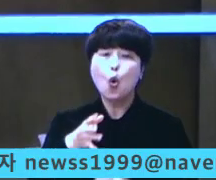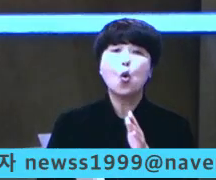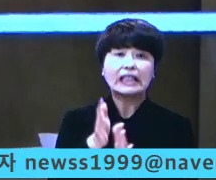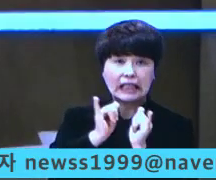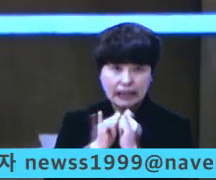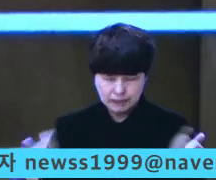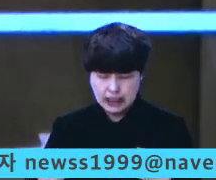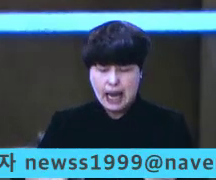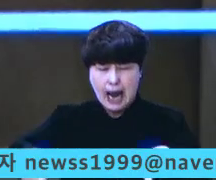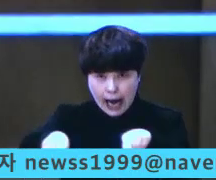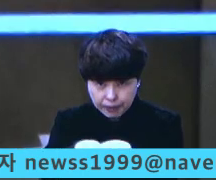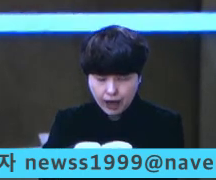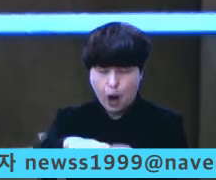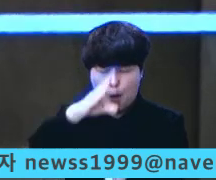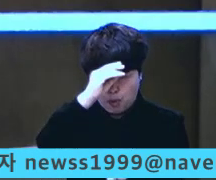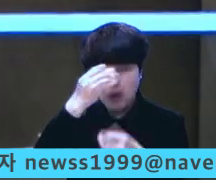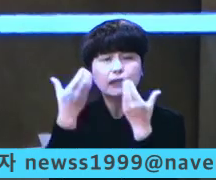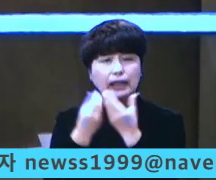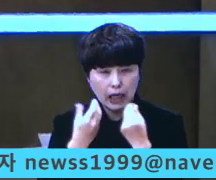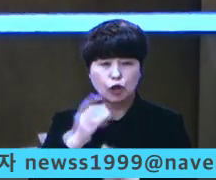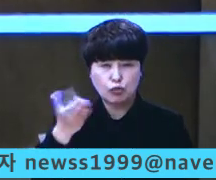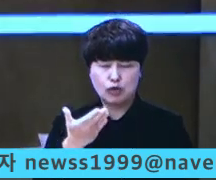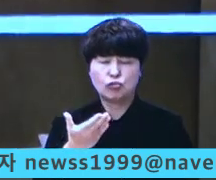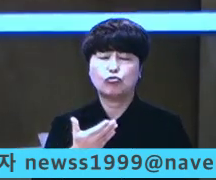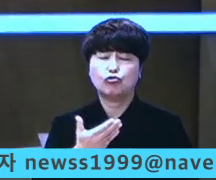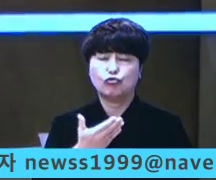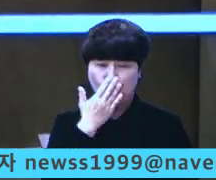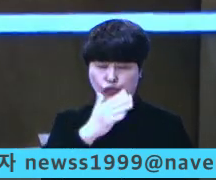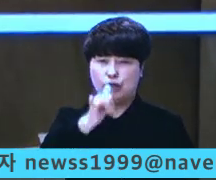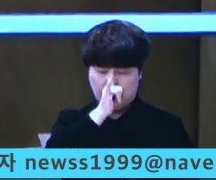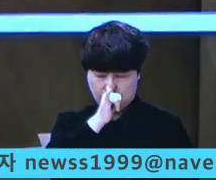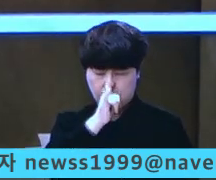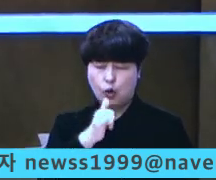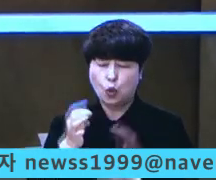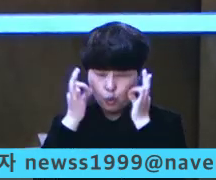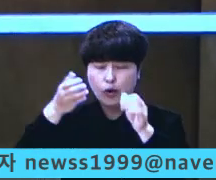모범적인 사례가 될 수 있도록 해주십시오. 경청해 주셔서 대단히 감사합니다.